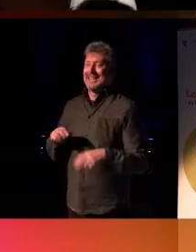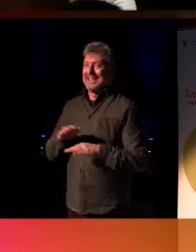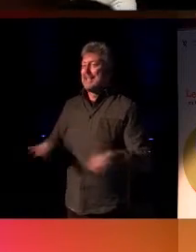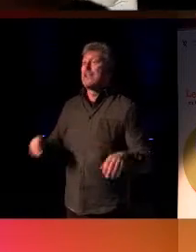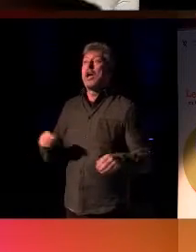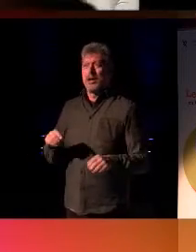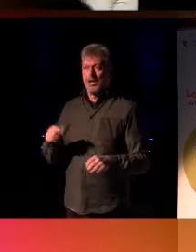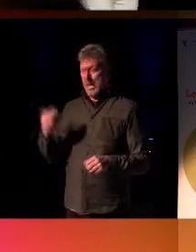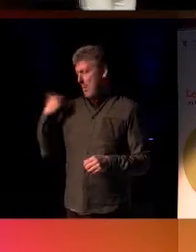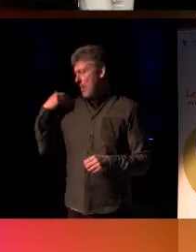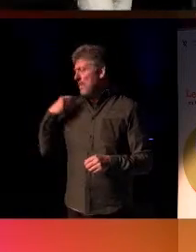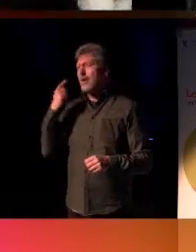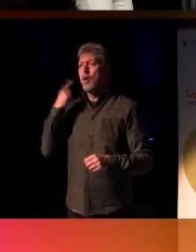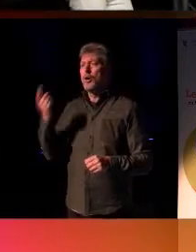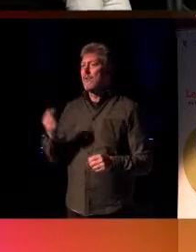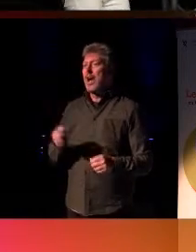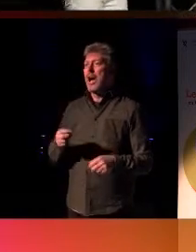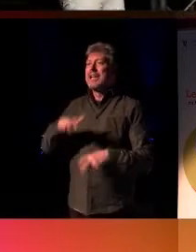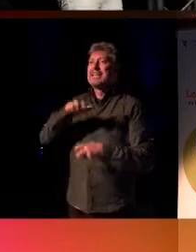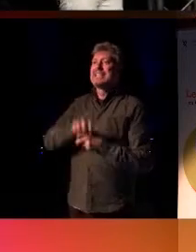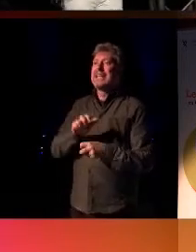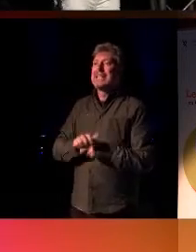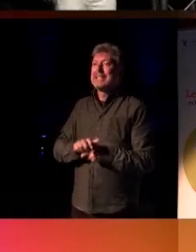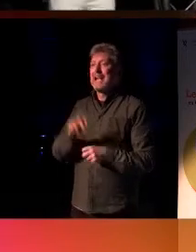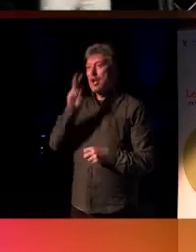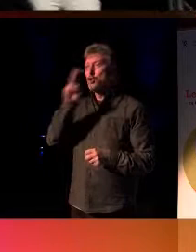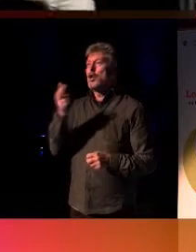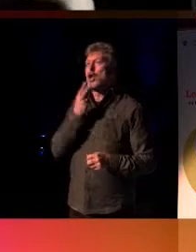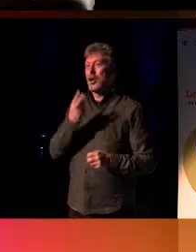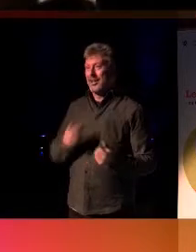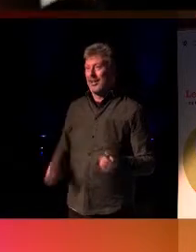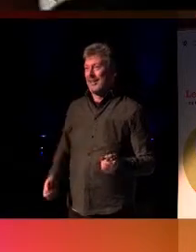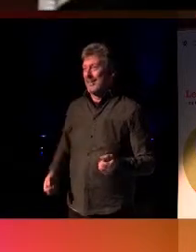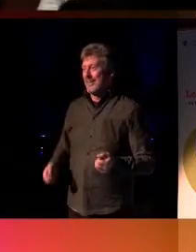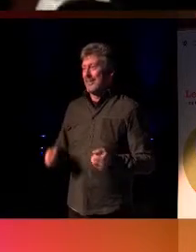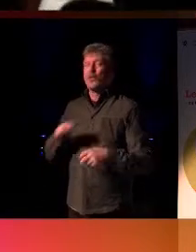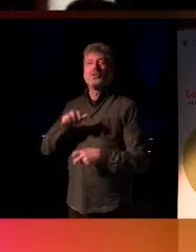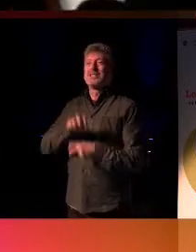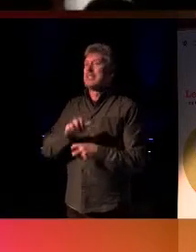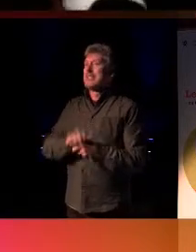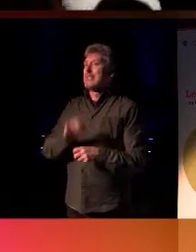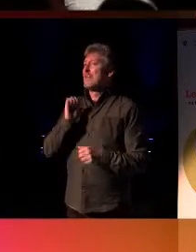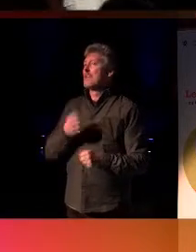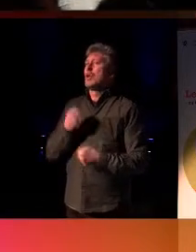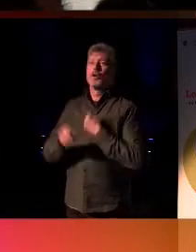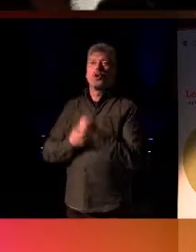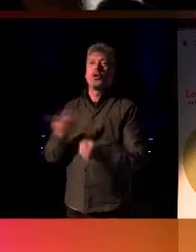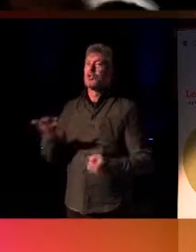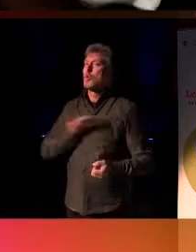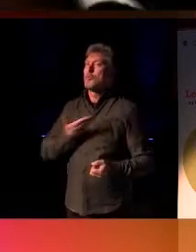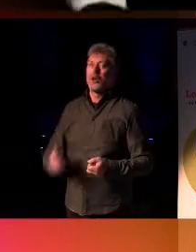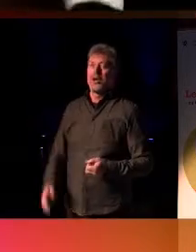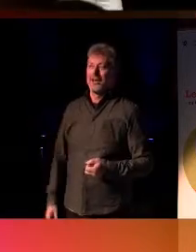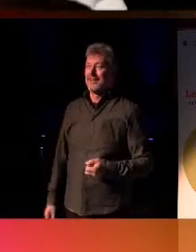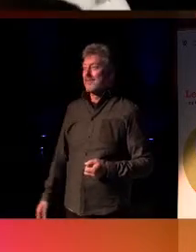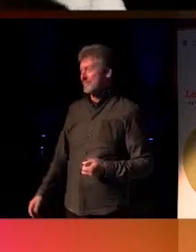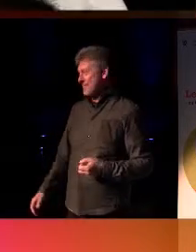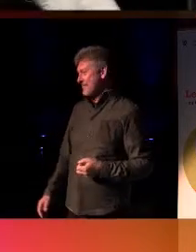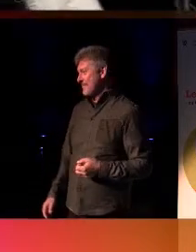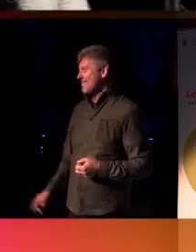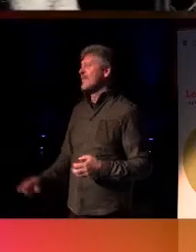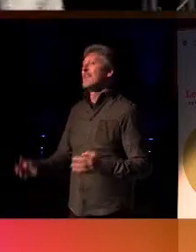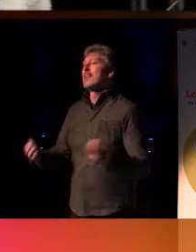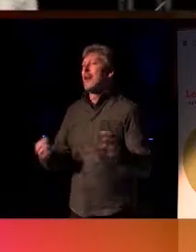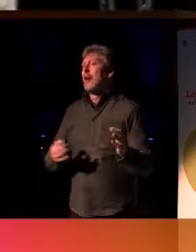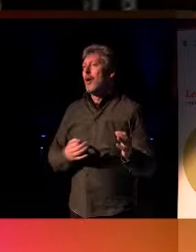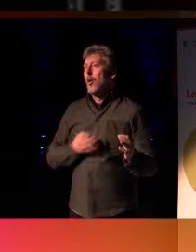dag. Det jo også greit å ta med seg, at sitte skal vi ikke gjøre så innmari mye mer av. Da håper jeg at det